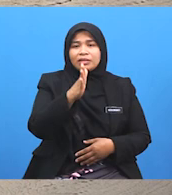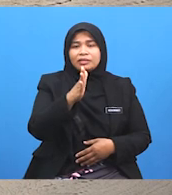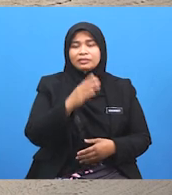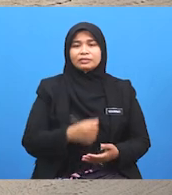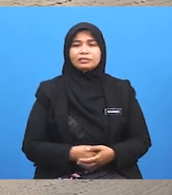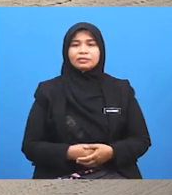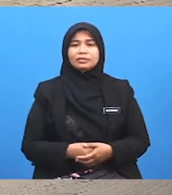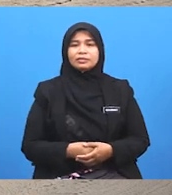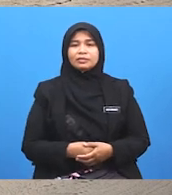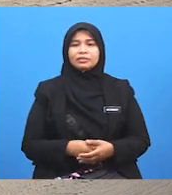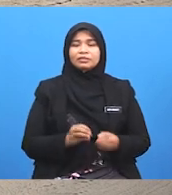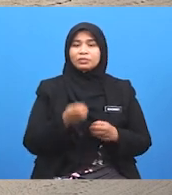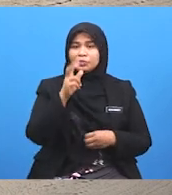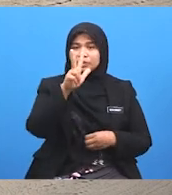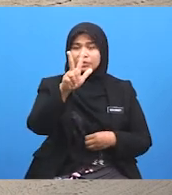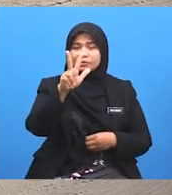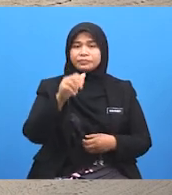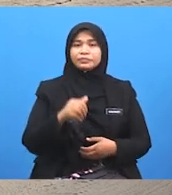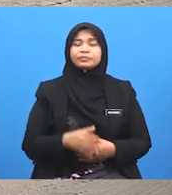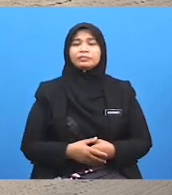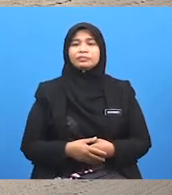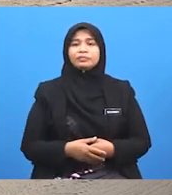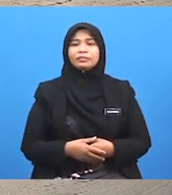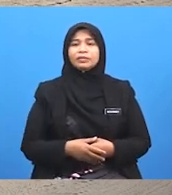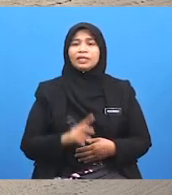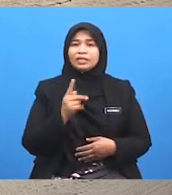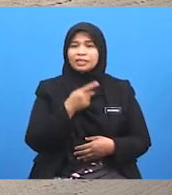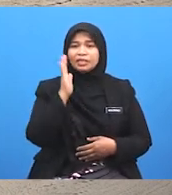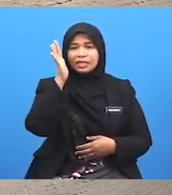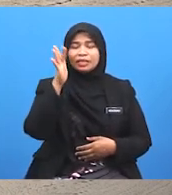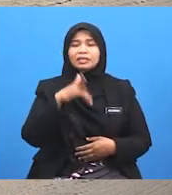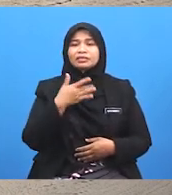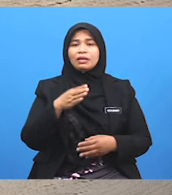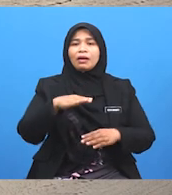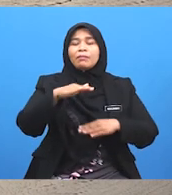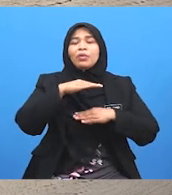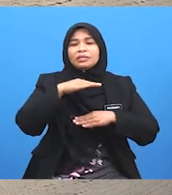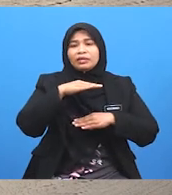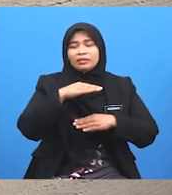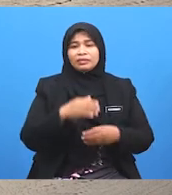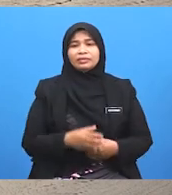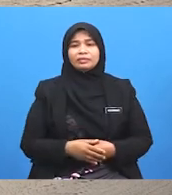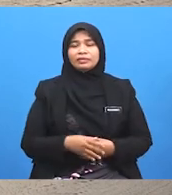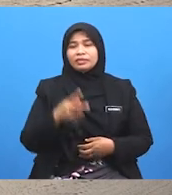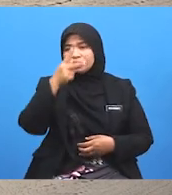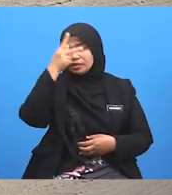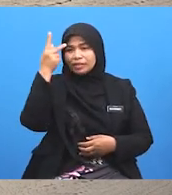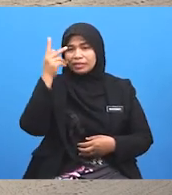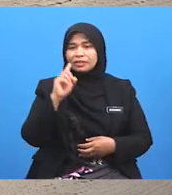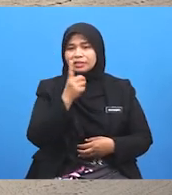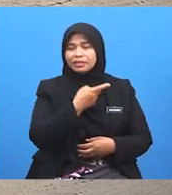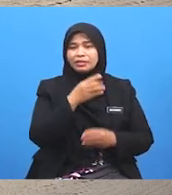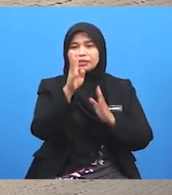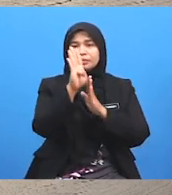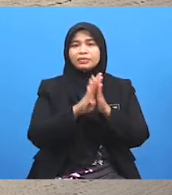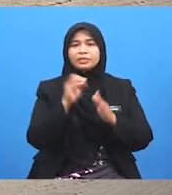bangga. Yang ketiga adalah, kita akan berpuas hati kerana